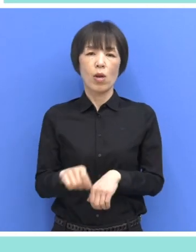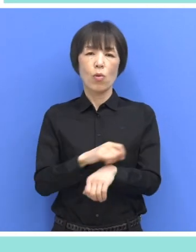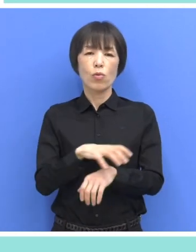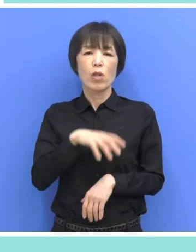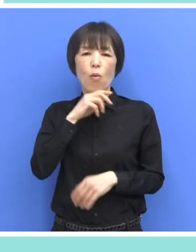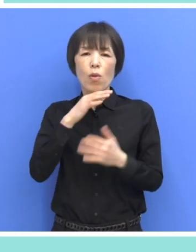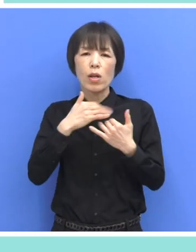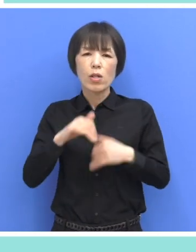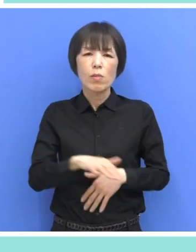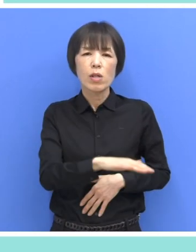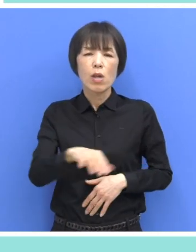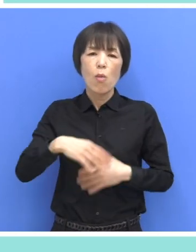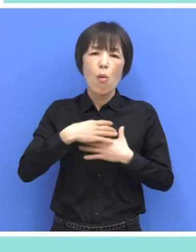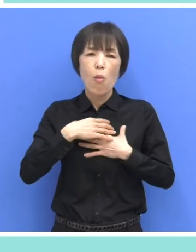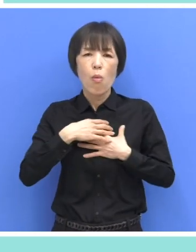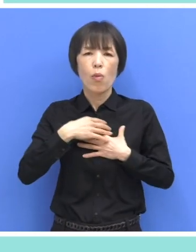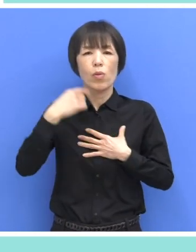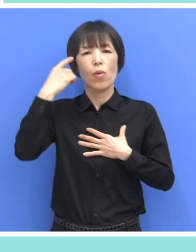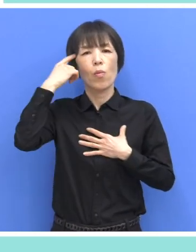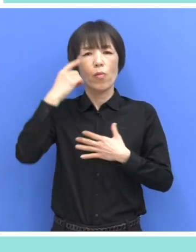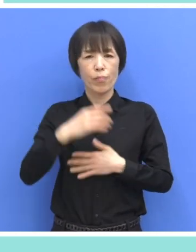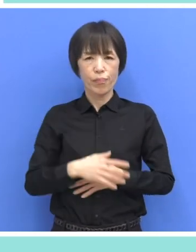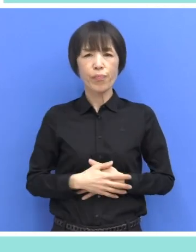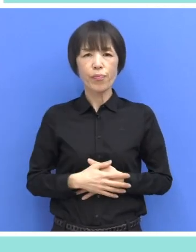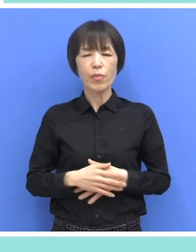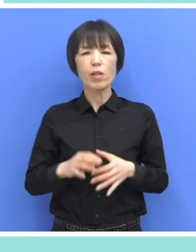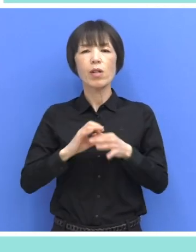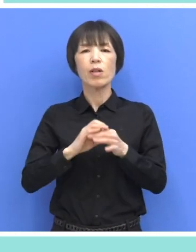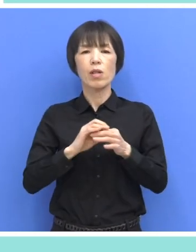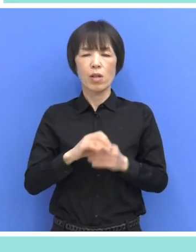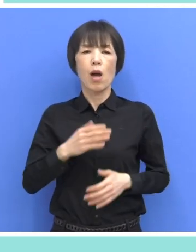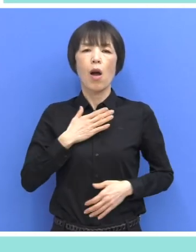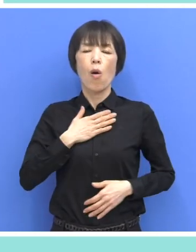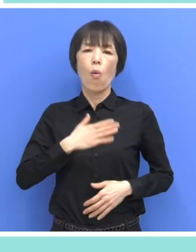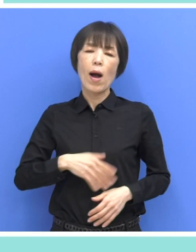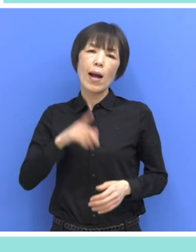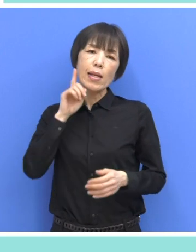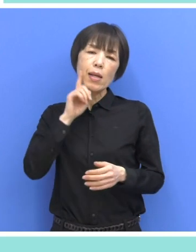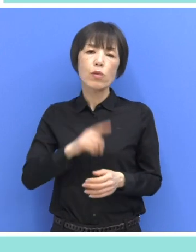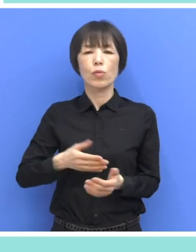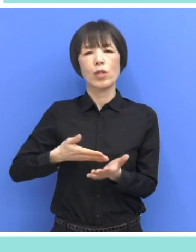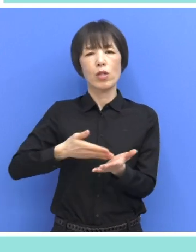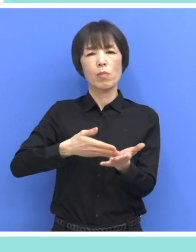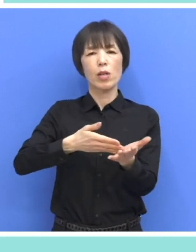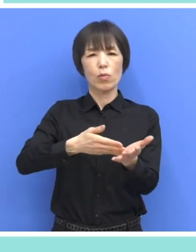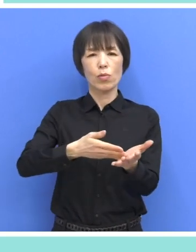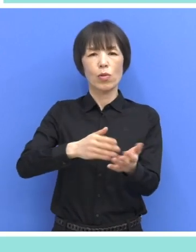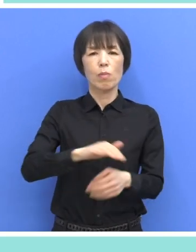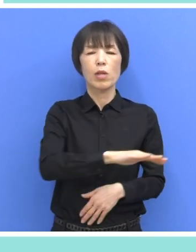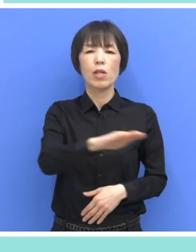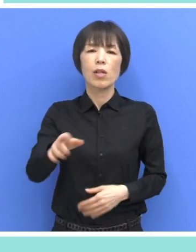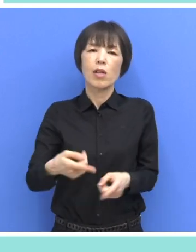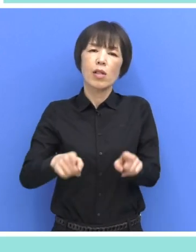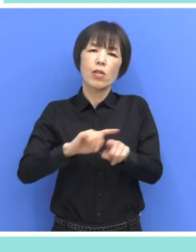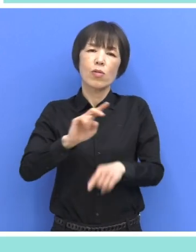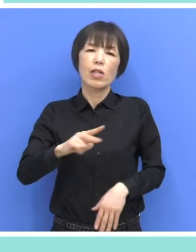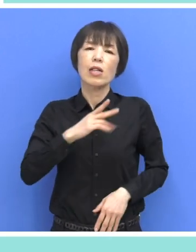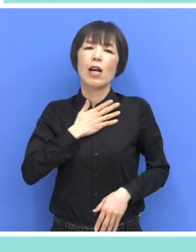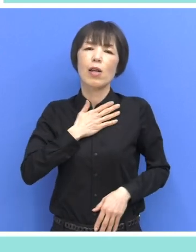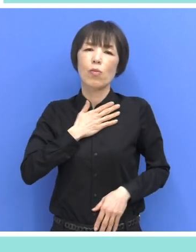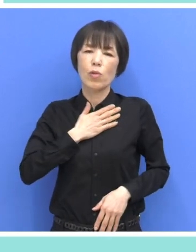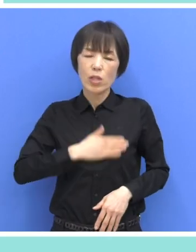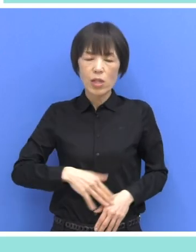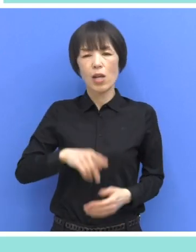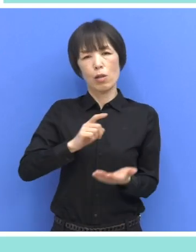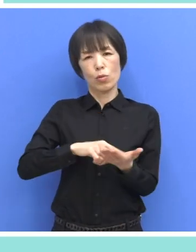の方はそうかもしれません。そんな中でそこを分かりやすく教えていく、みんなで理解をしていって使って